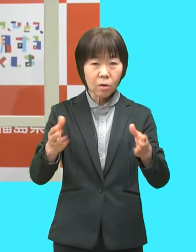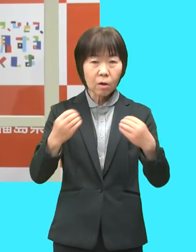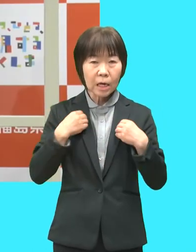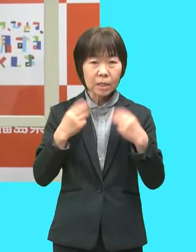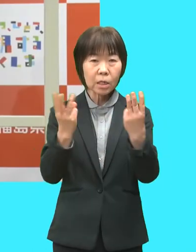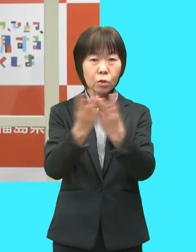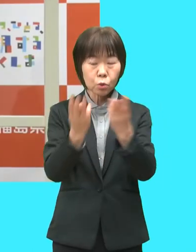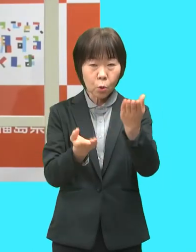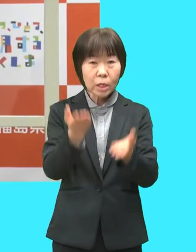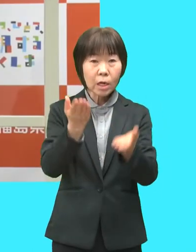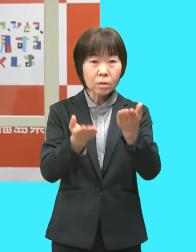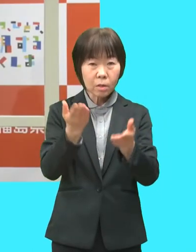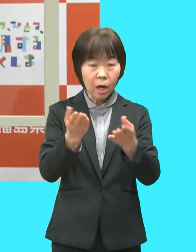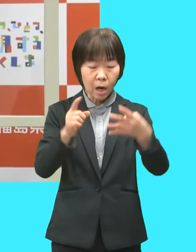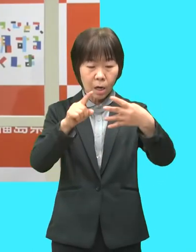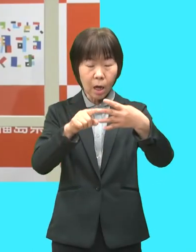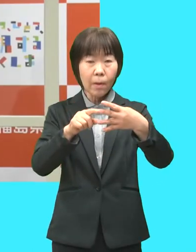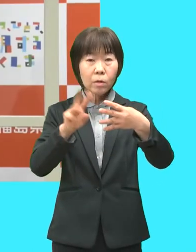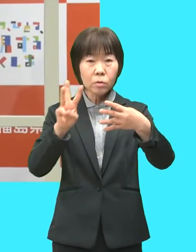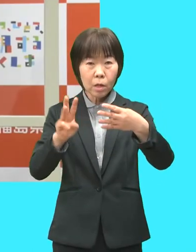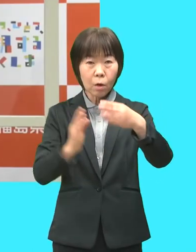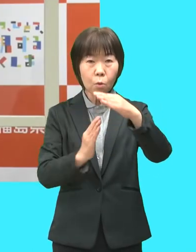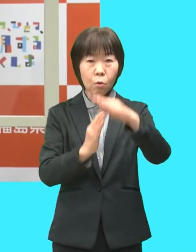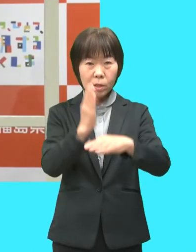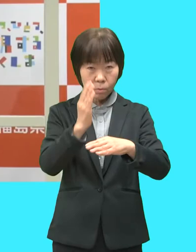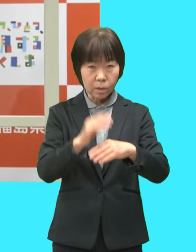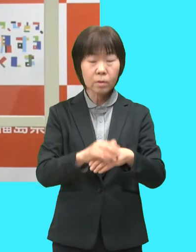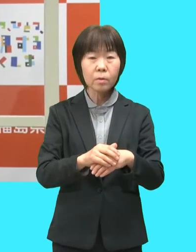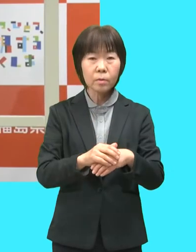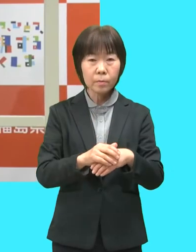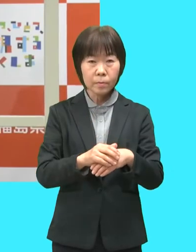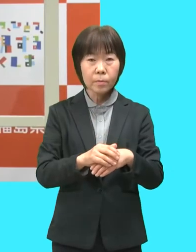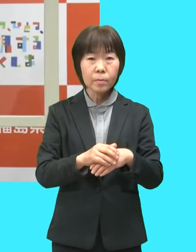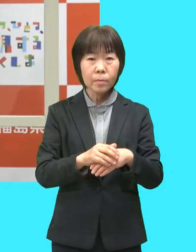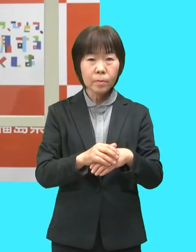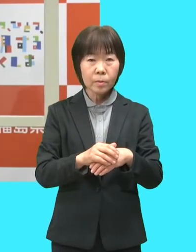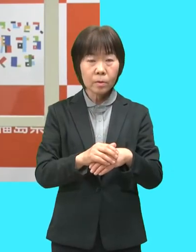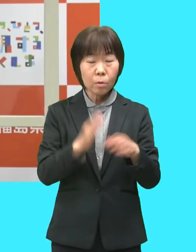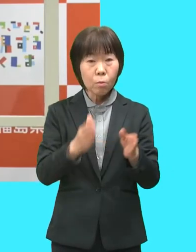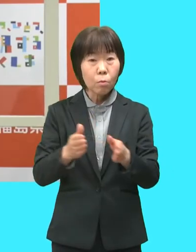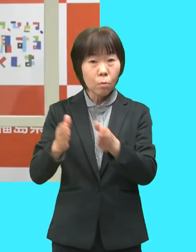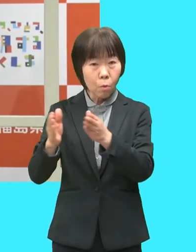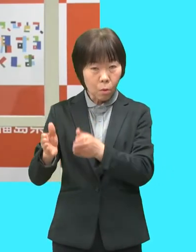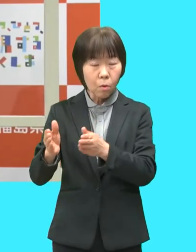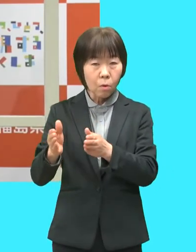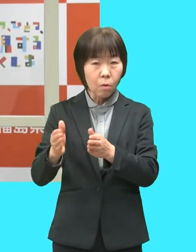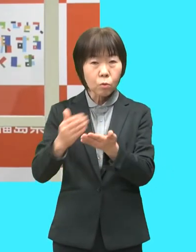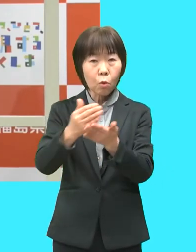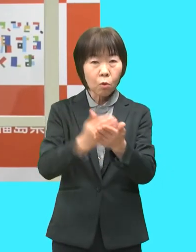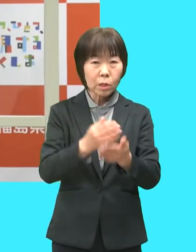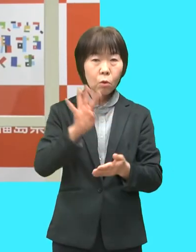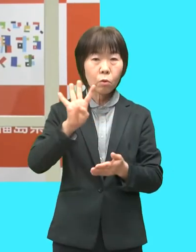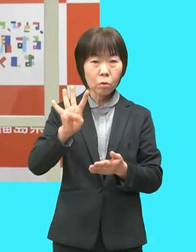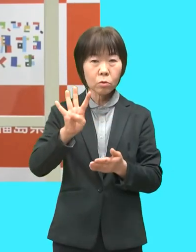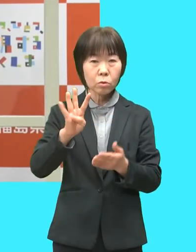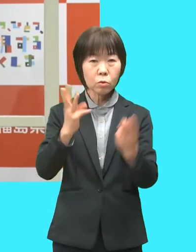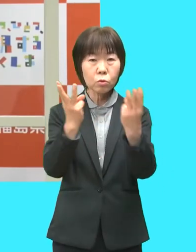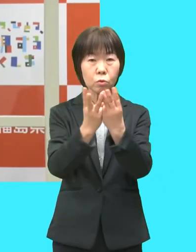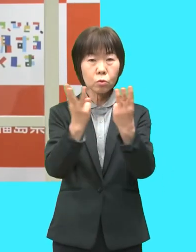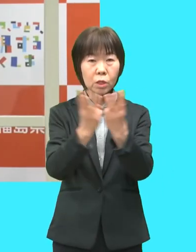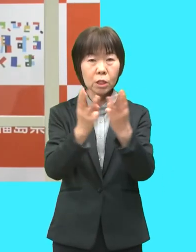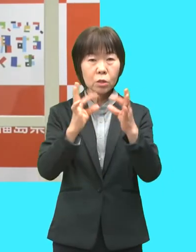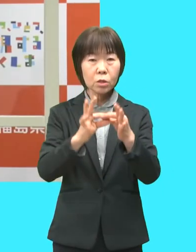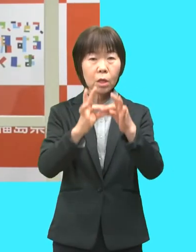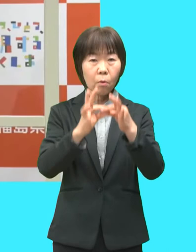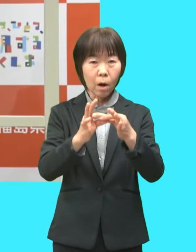の比較がステージ3の目安を超えております。一方残りの4つの指標につい